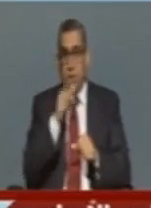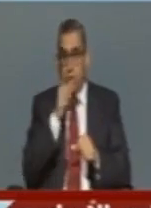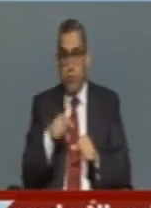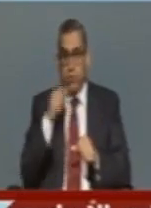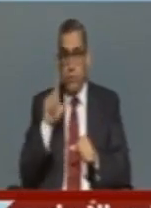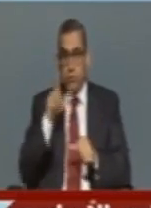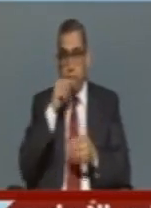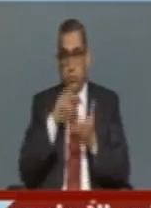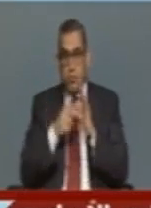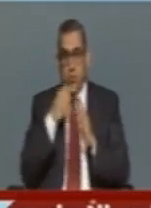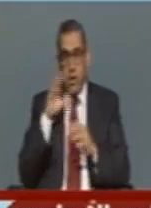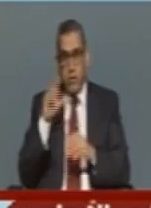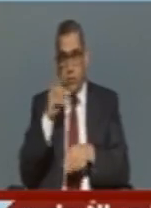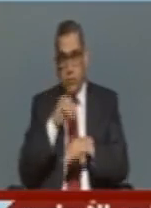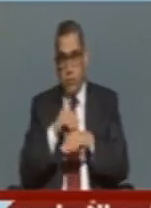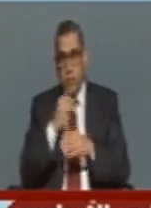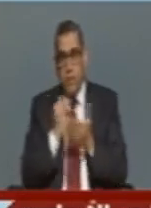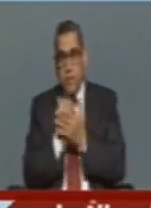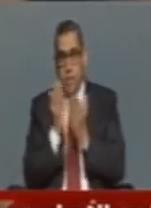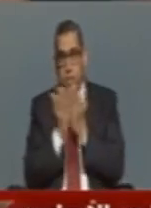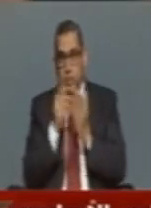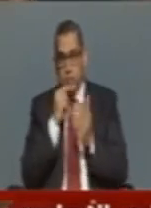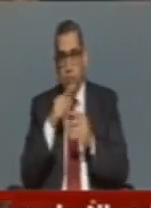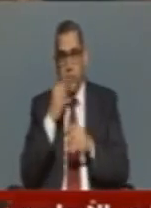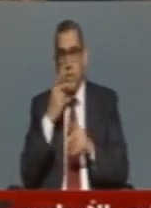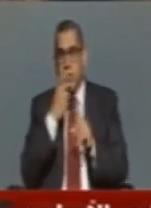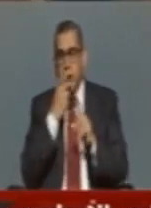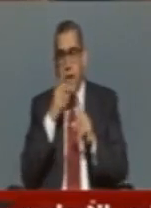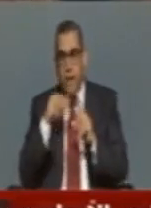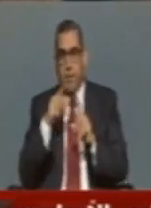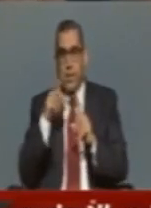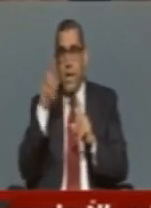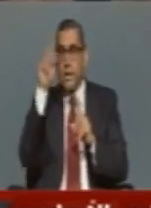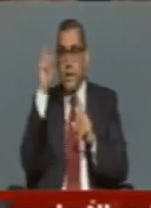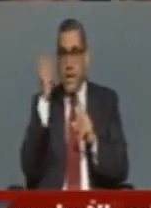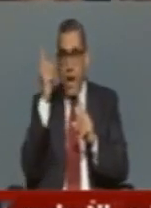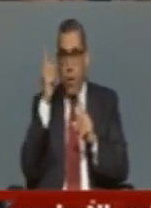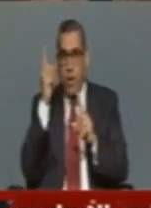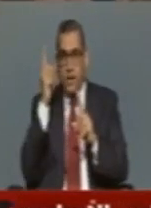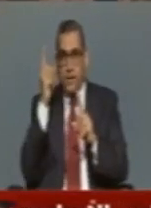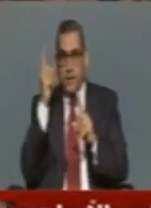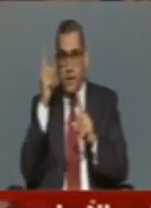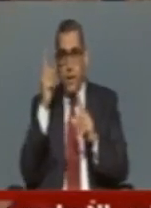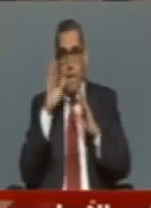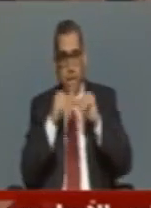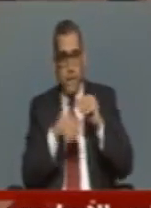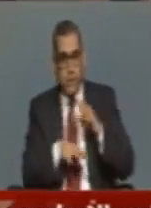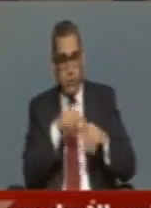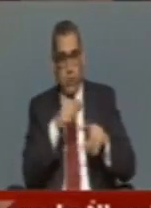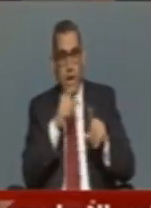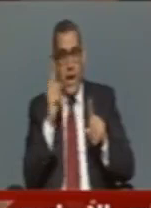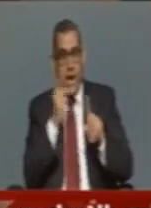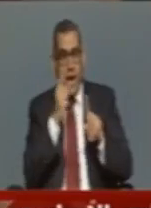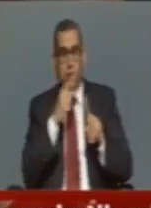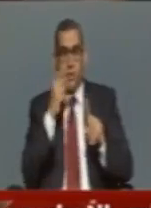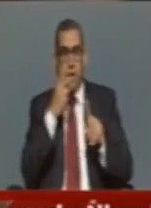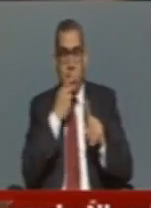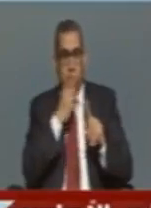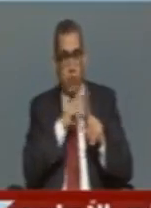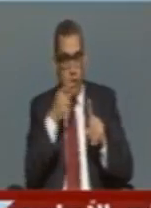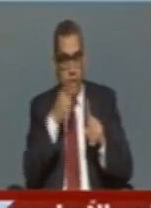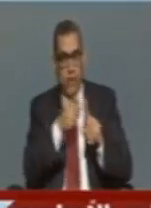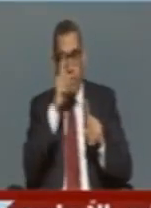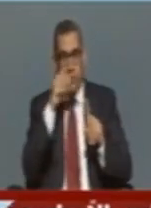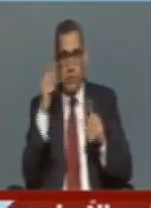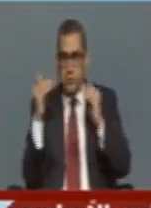مدارس يعني سيمي انترناشونال، هي مدارس محل ناشونال لغات لكنها